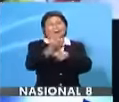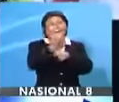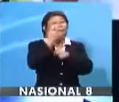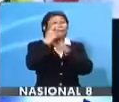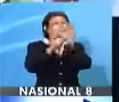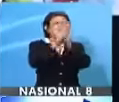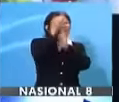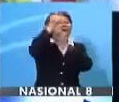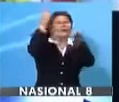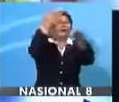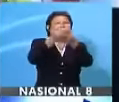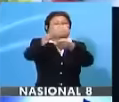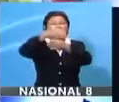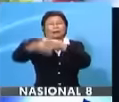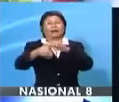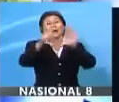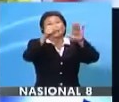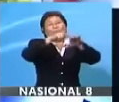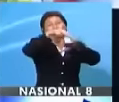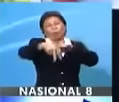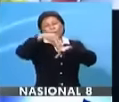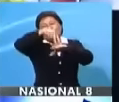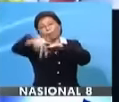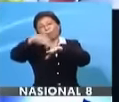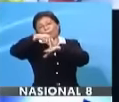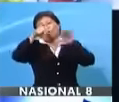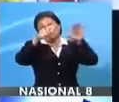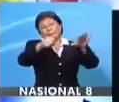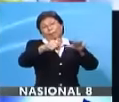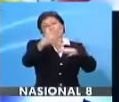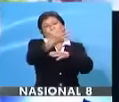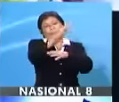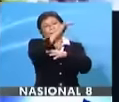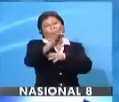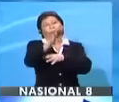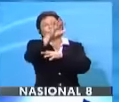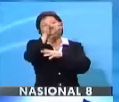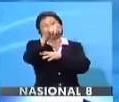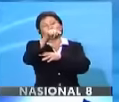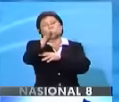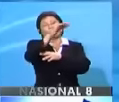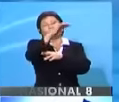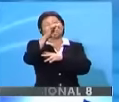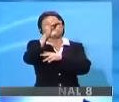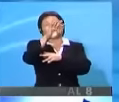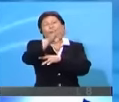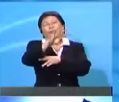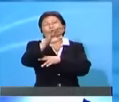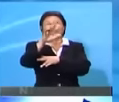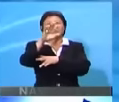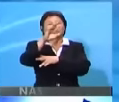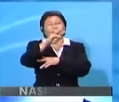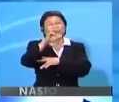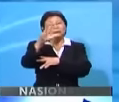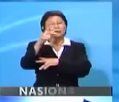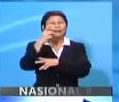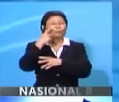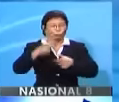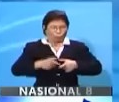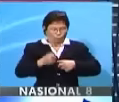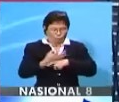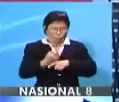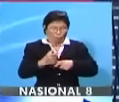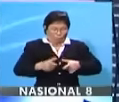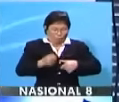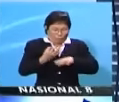tertinggi sehingga tamat enam terjunan mereka mengumpul 404.37 mata untuk emas. Pingat emas merupakan